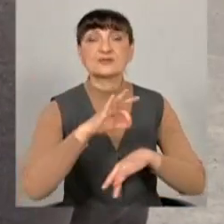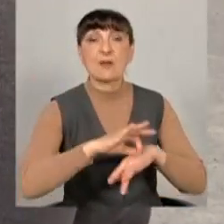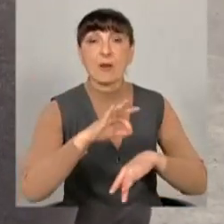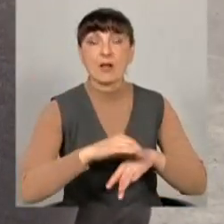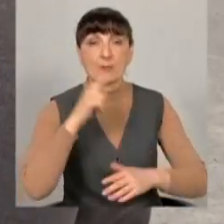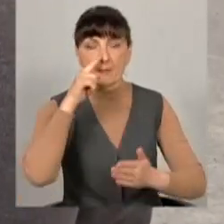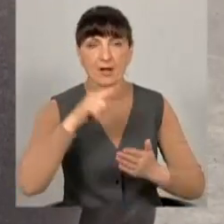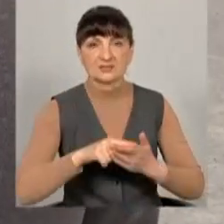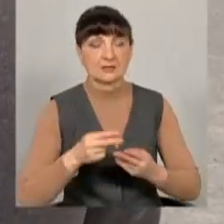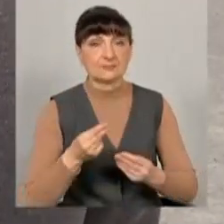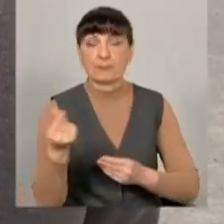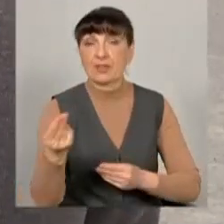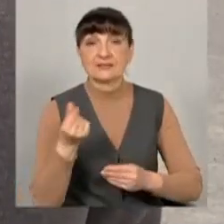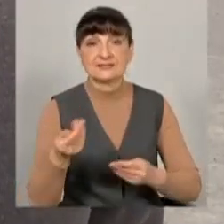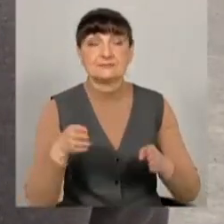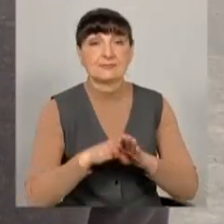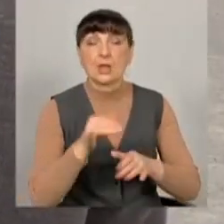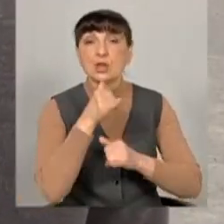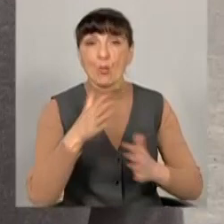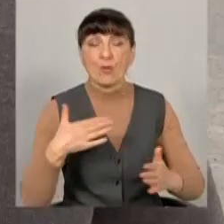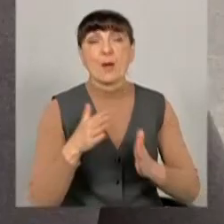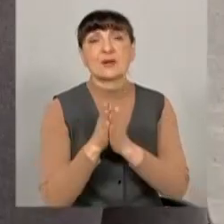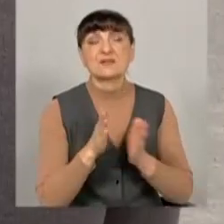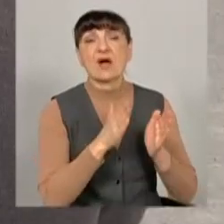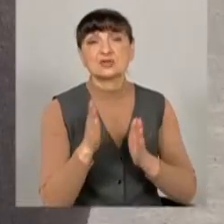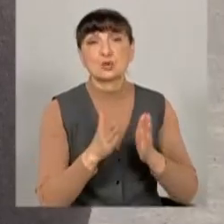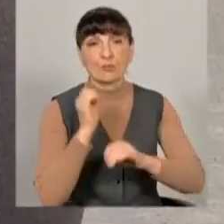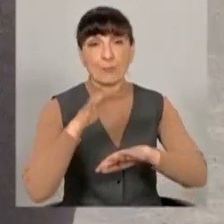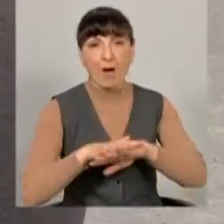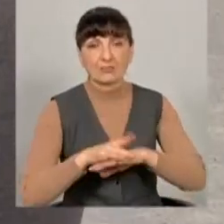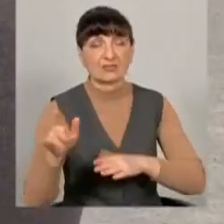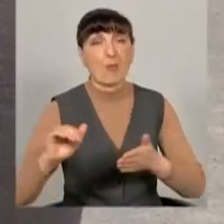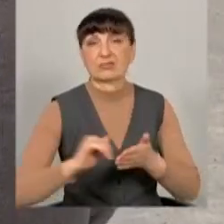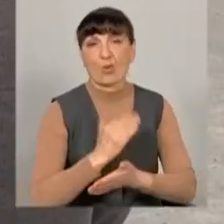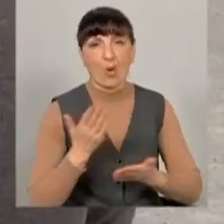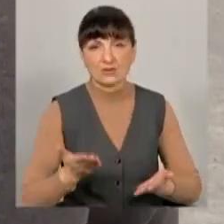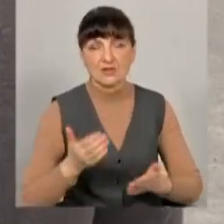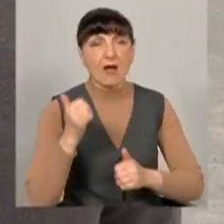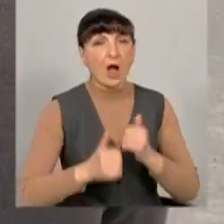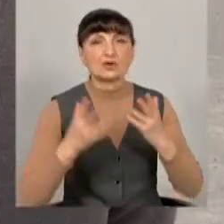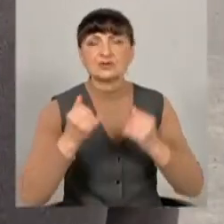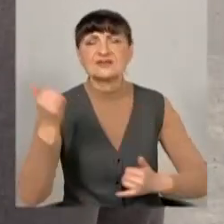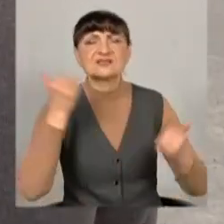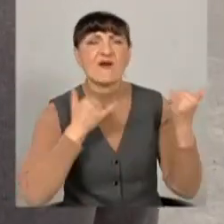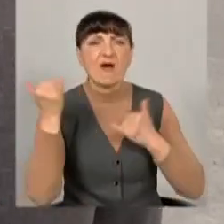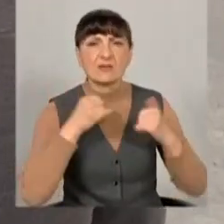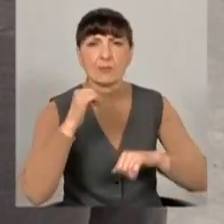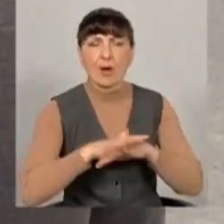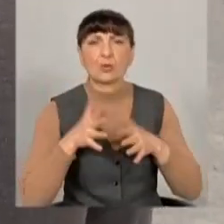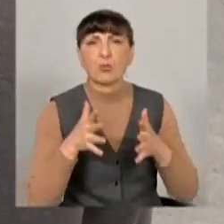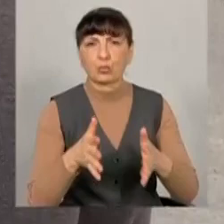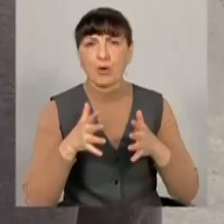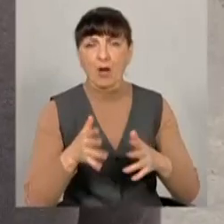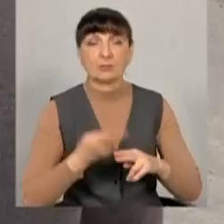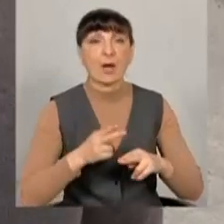мы оказались не в состоянии закрывать долг. Мы просили отсрочку в банке, но нам отказали. Каждый день звонят коллекторы, угрожают. По